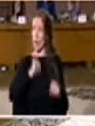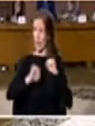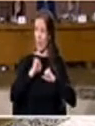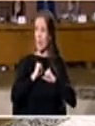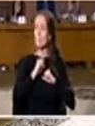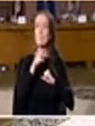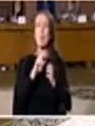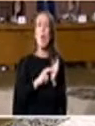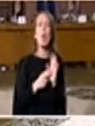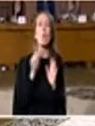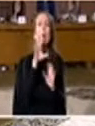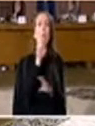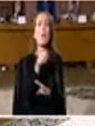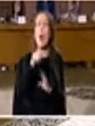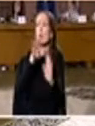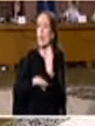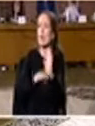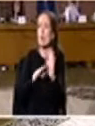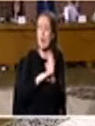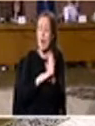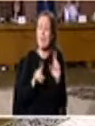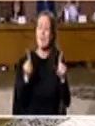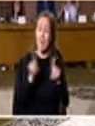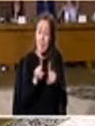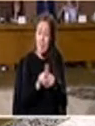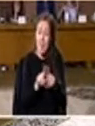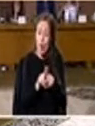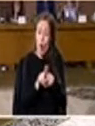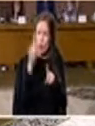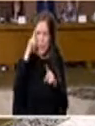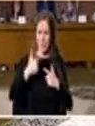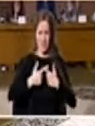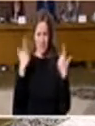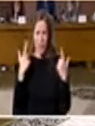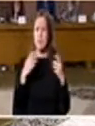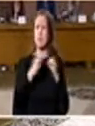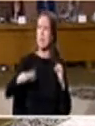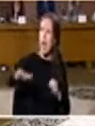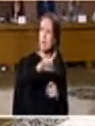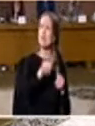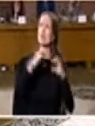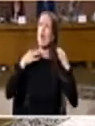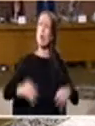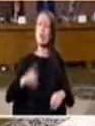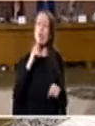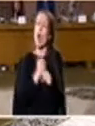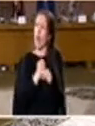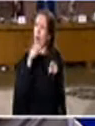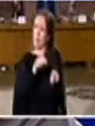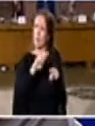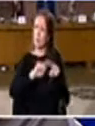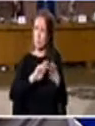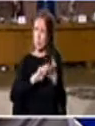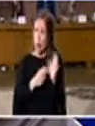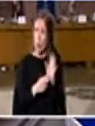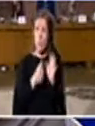prepoznavanja diskriminacije, ali također i da je svest kako javnosti, tako i profesionalaca koji se bave ovim problemom i dalje